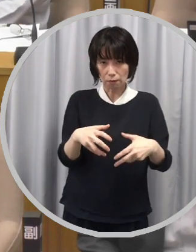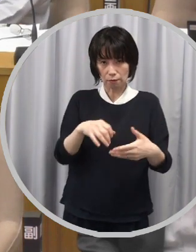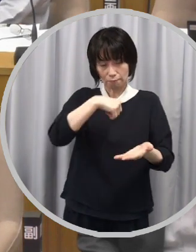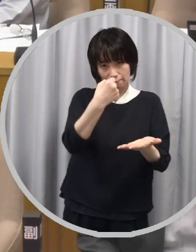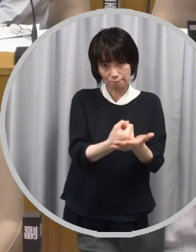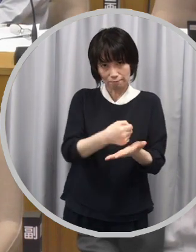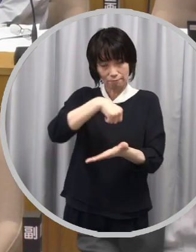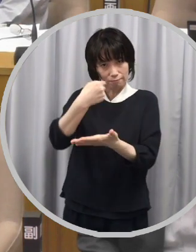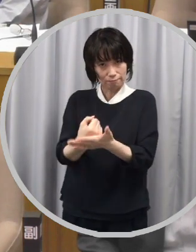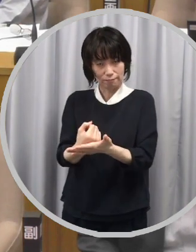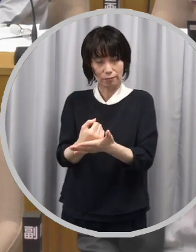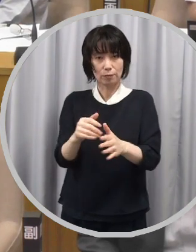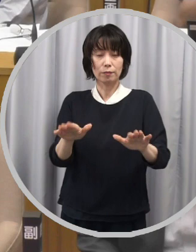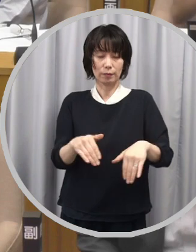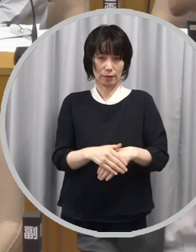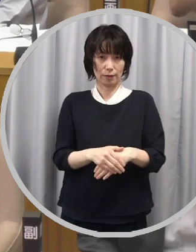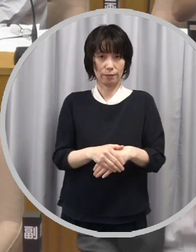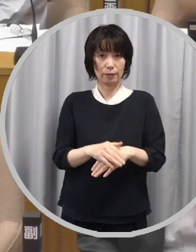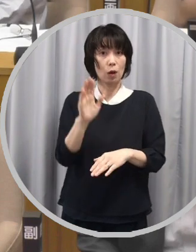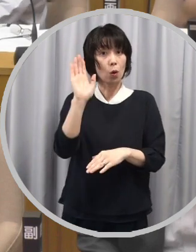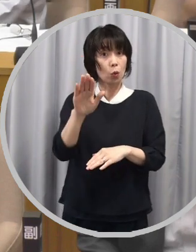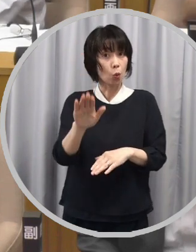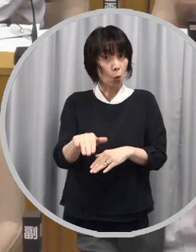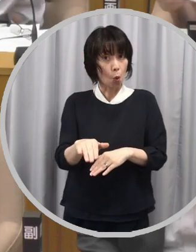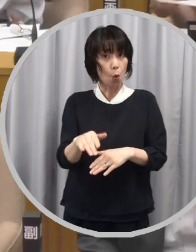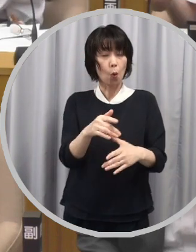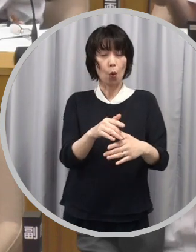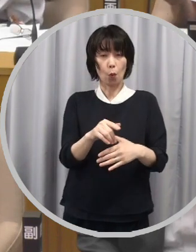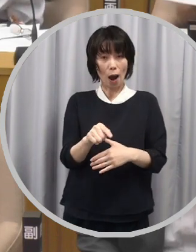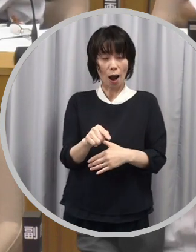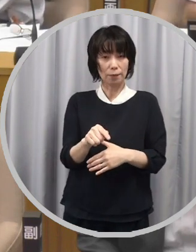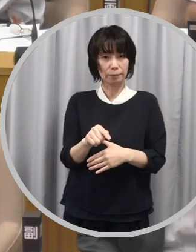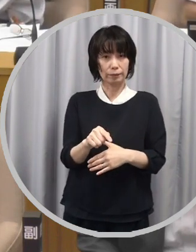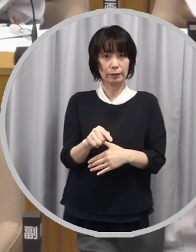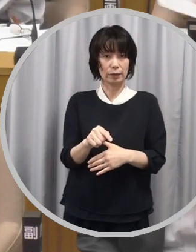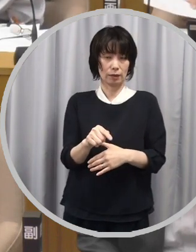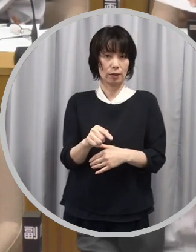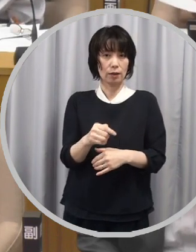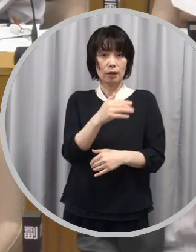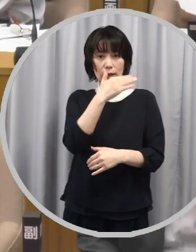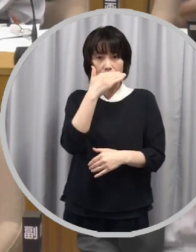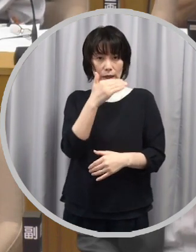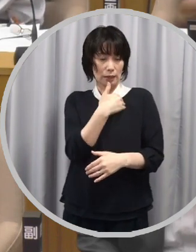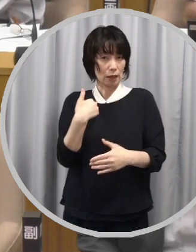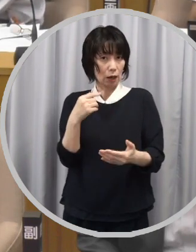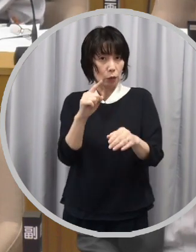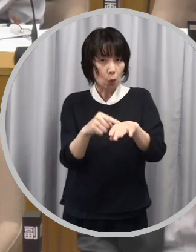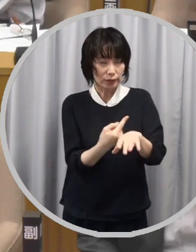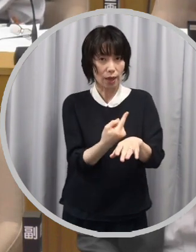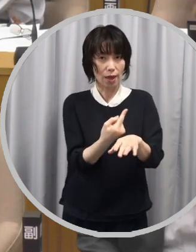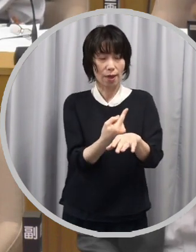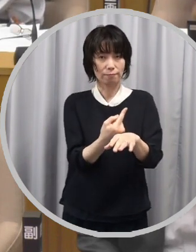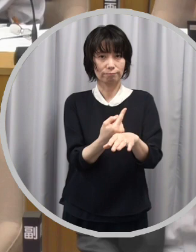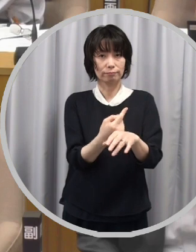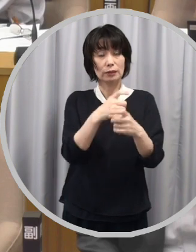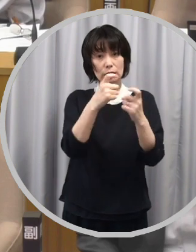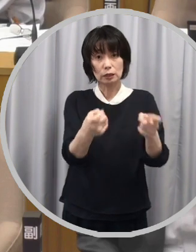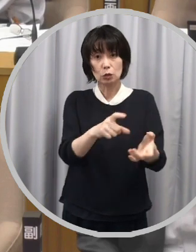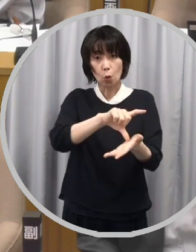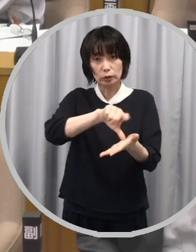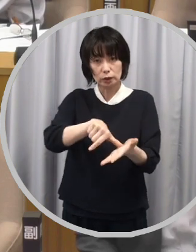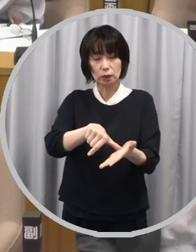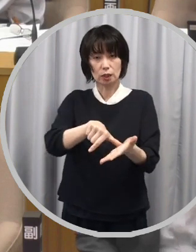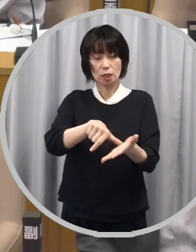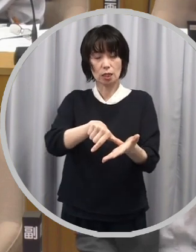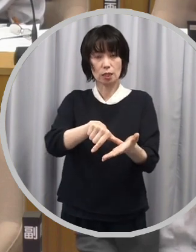きております。今後の戦略といたしましては、本市が持つ再エネのポテンシャル及び石狩湾振興地